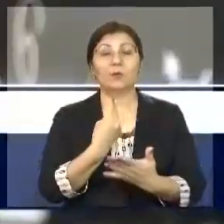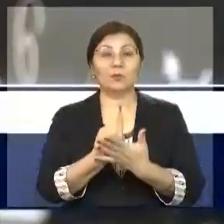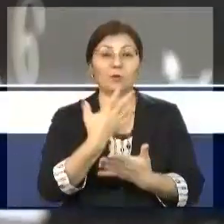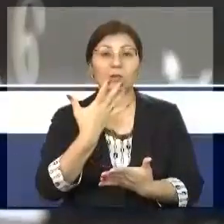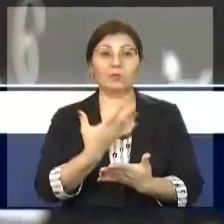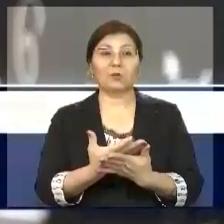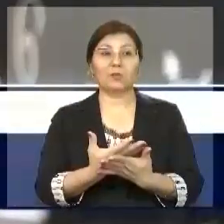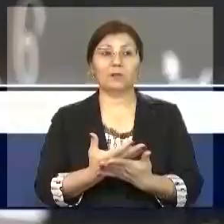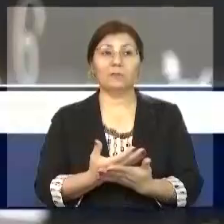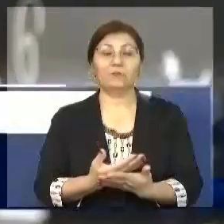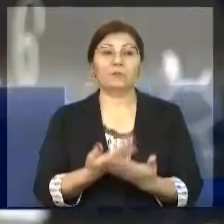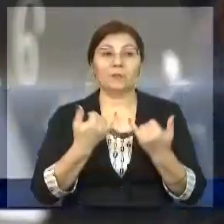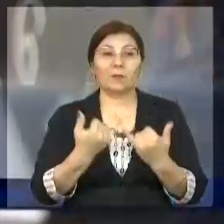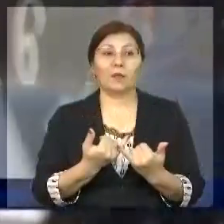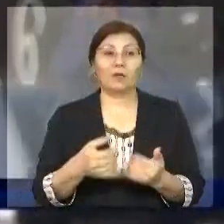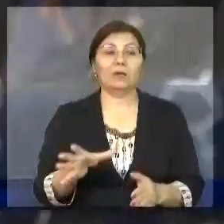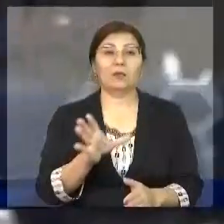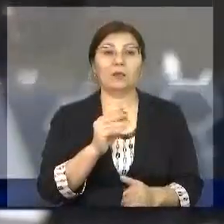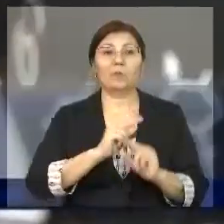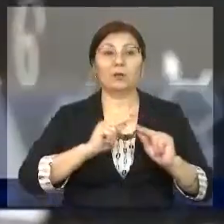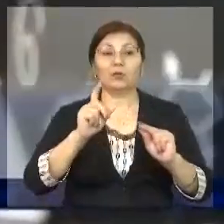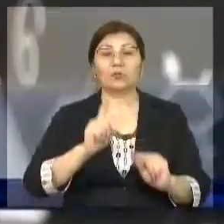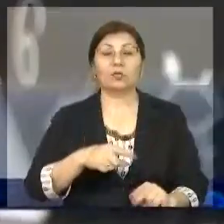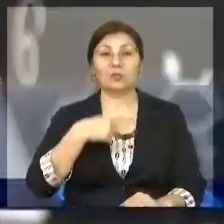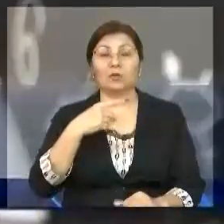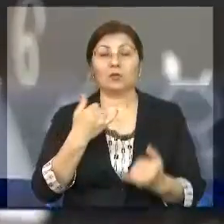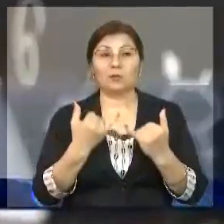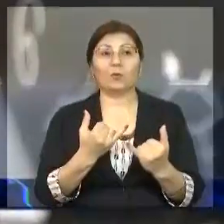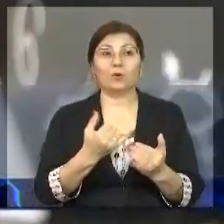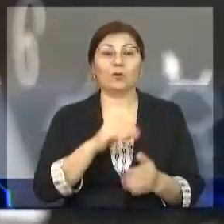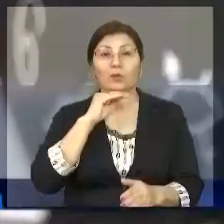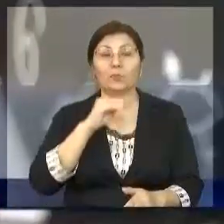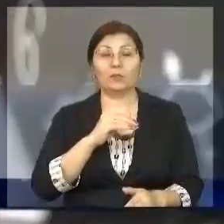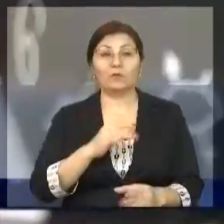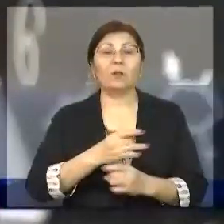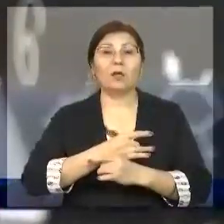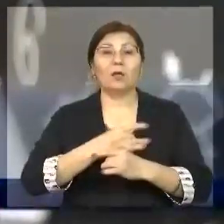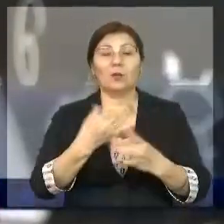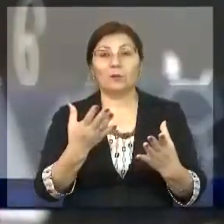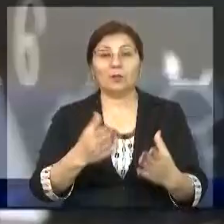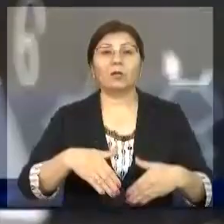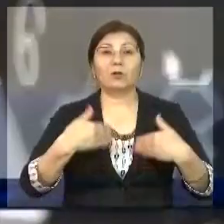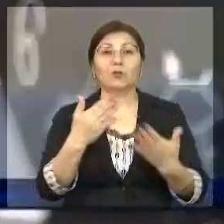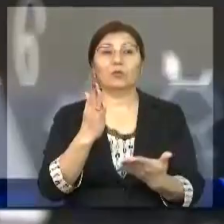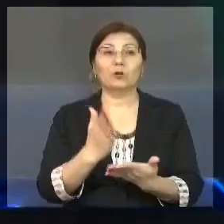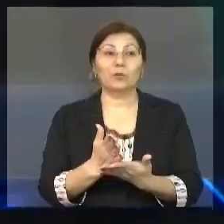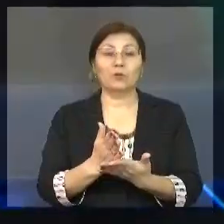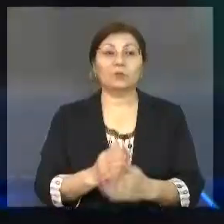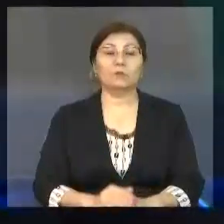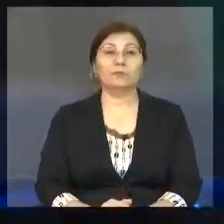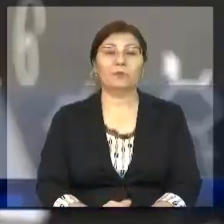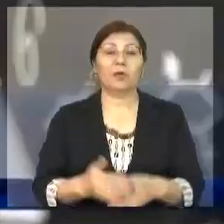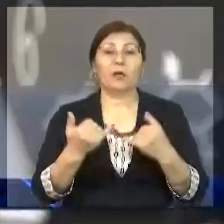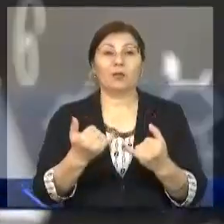жатыр. Енді барлық ұстаздарға айтарым, бүгінгі кәсіби төл мерекелері құтты болсын, шын жүректен құттықтаймын.